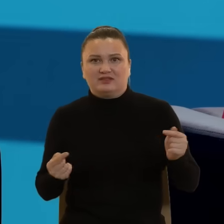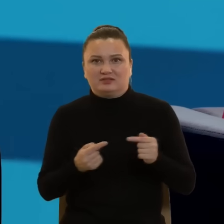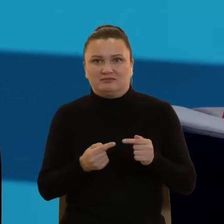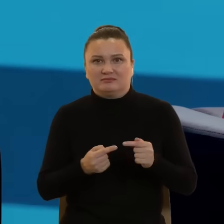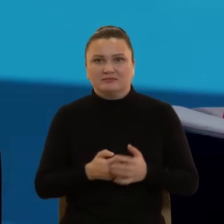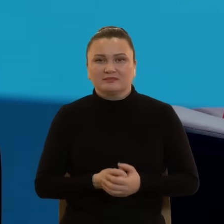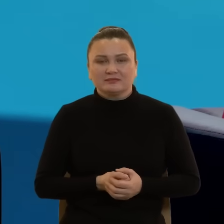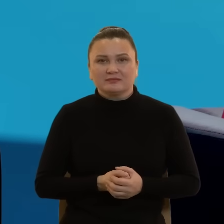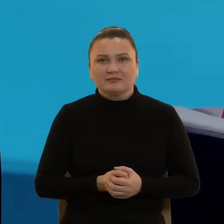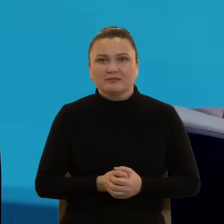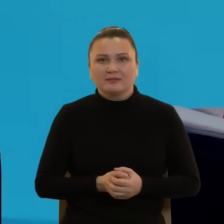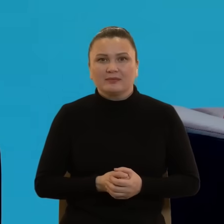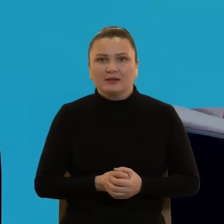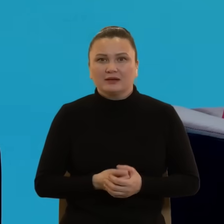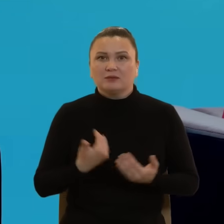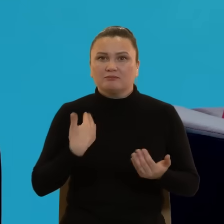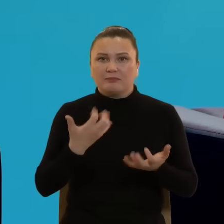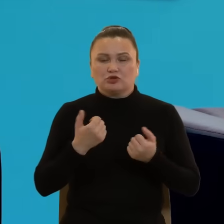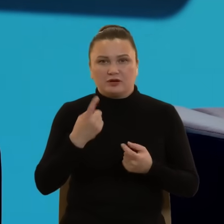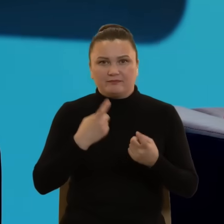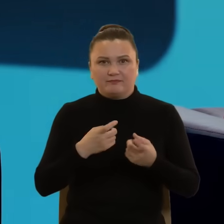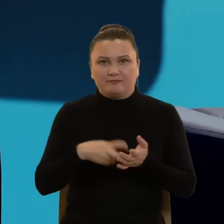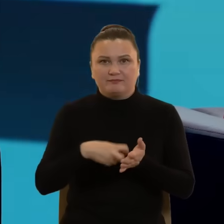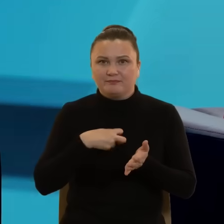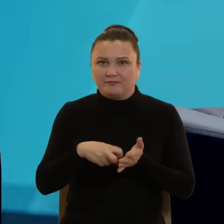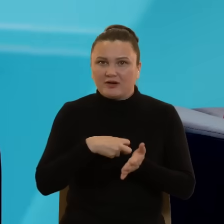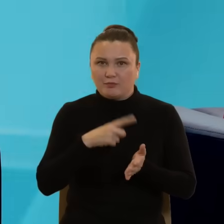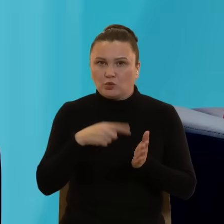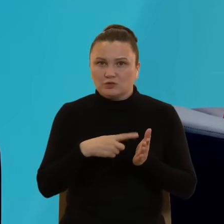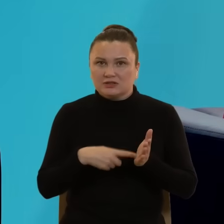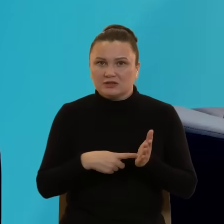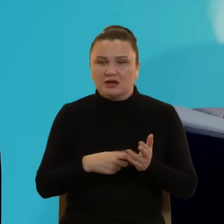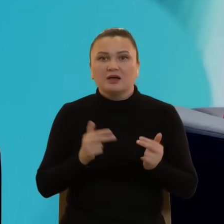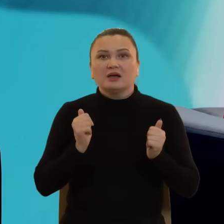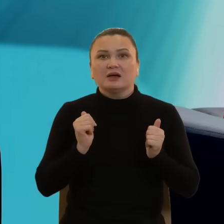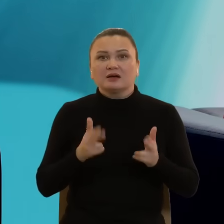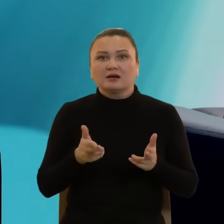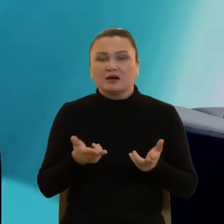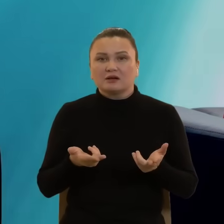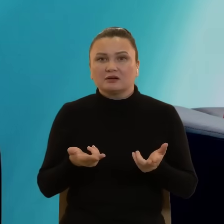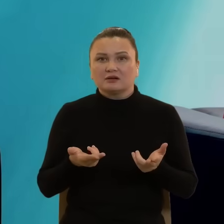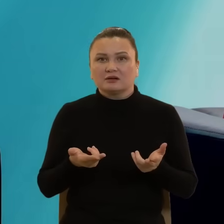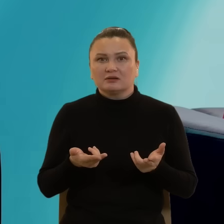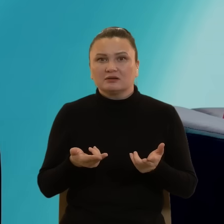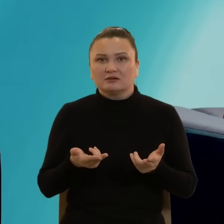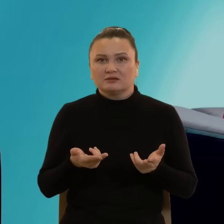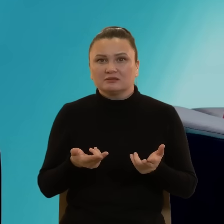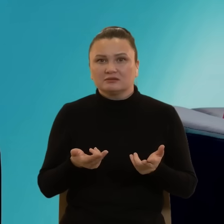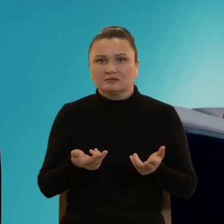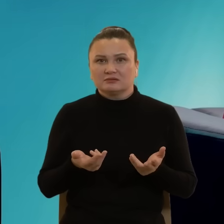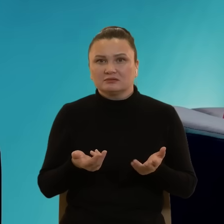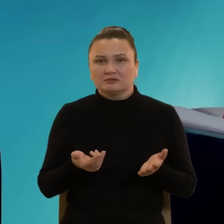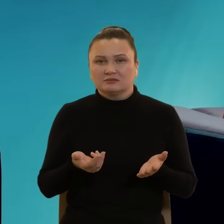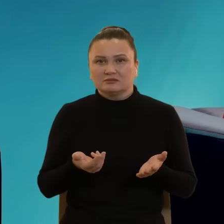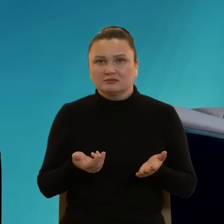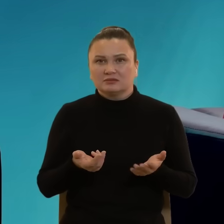уже приходят вопросы в чат-трансляции, хэштег Рачина. Как моделировать антибиотики, вот такое слово